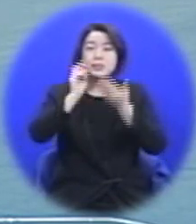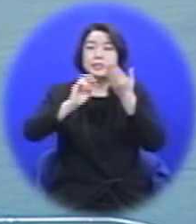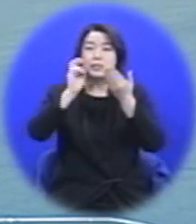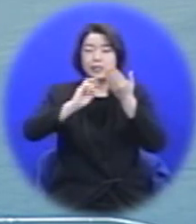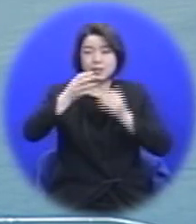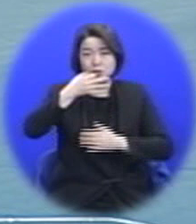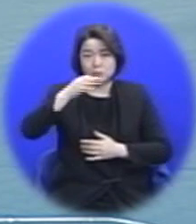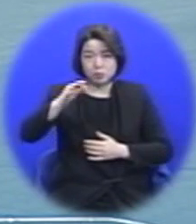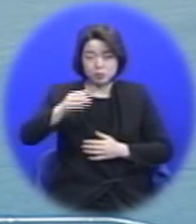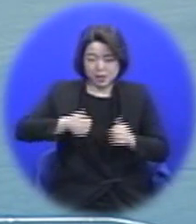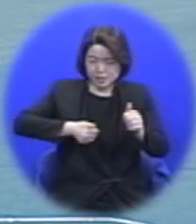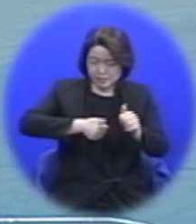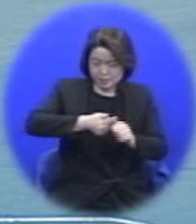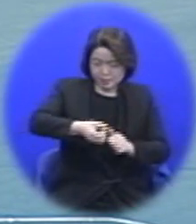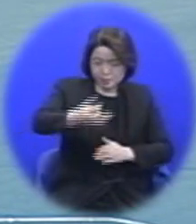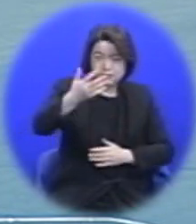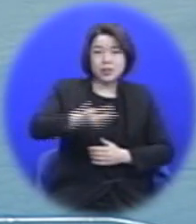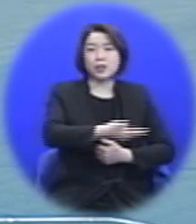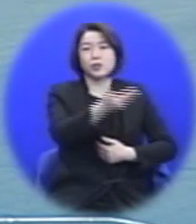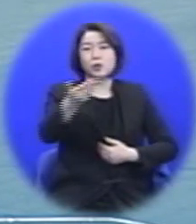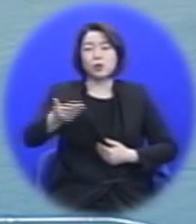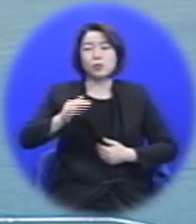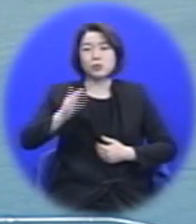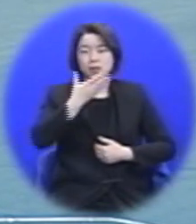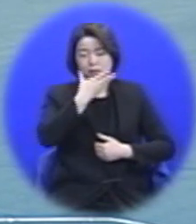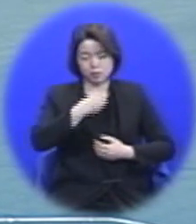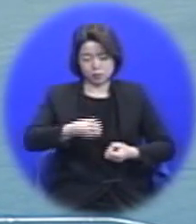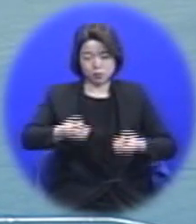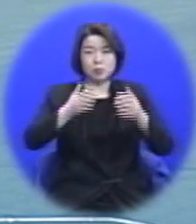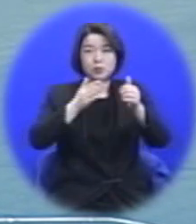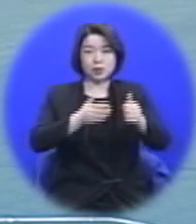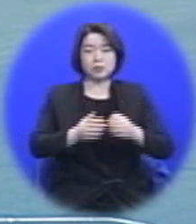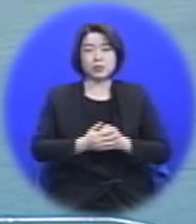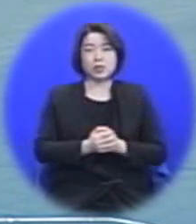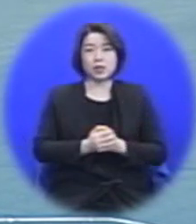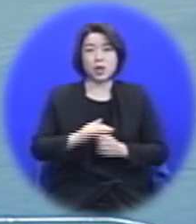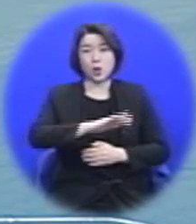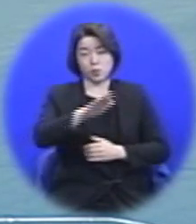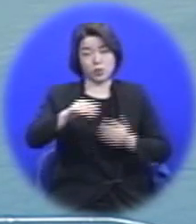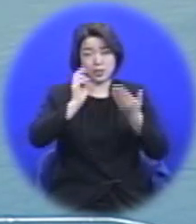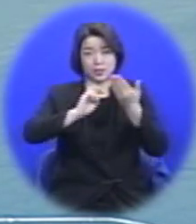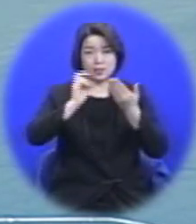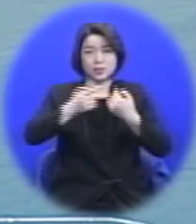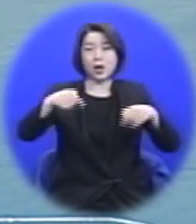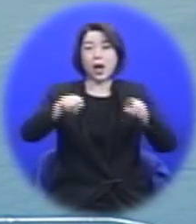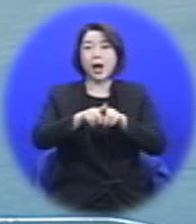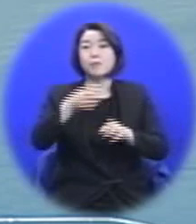부르고 승리하는 성도 여러분 되기를 축복합니다. 우리 그 찬송을 한번 같이